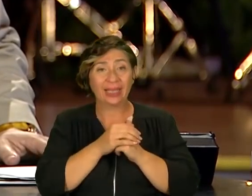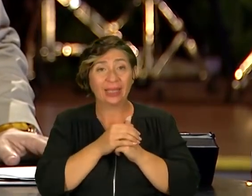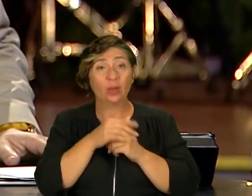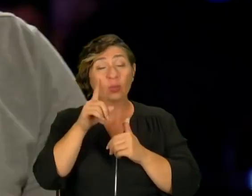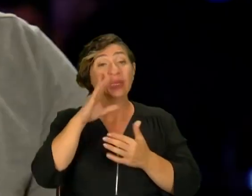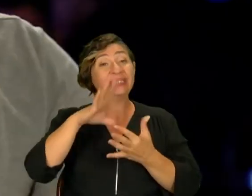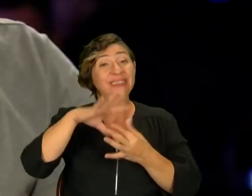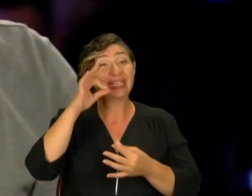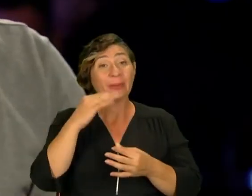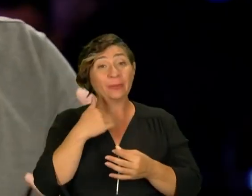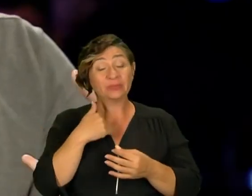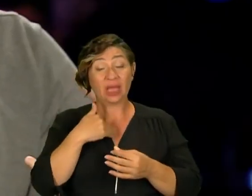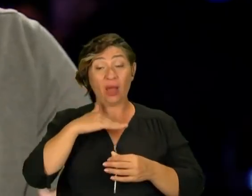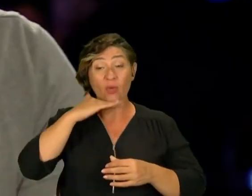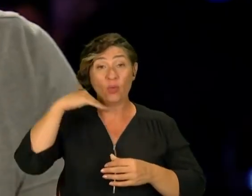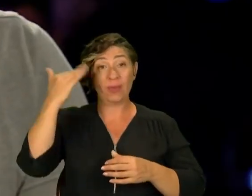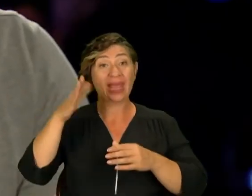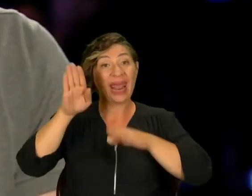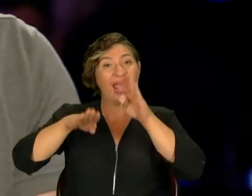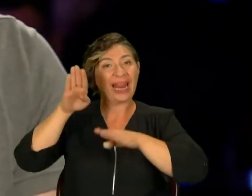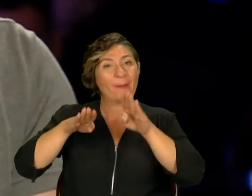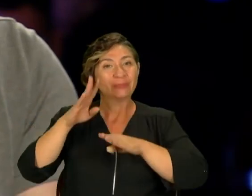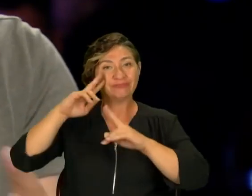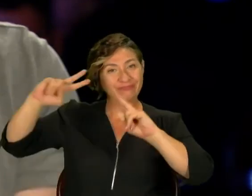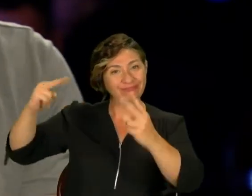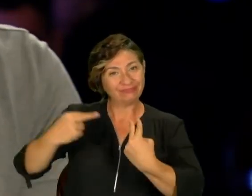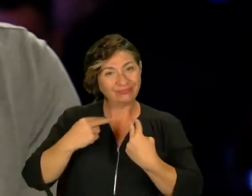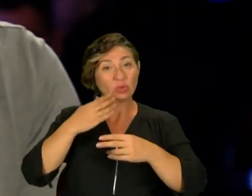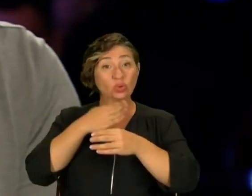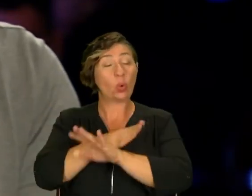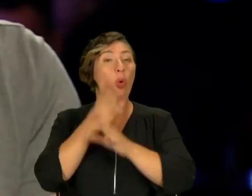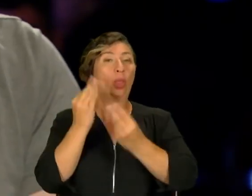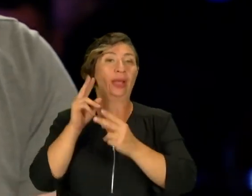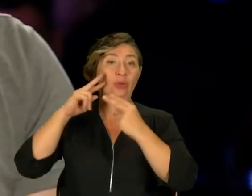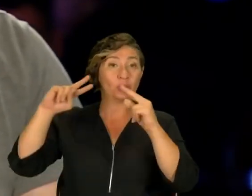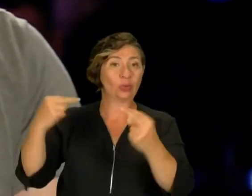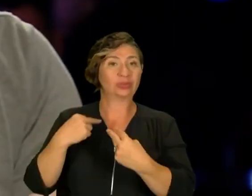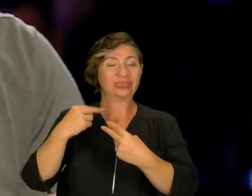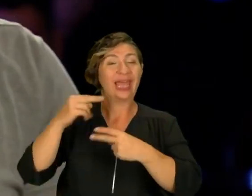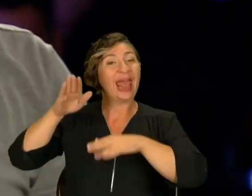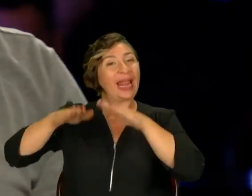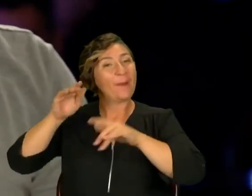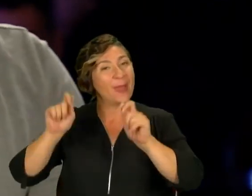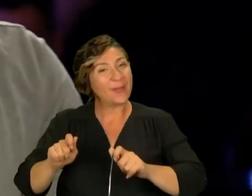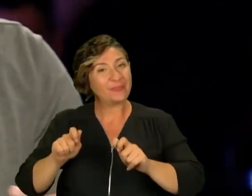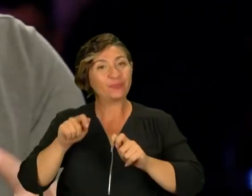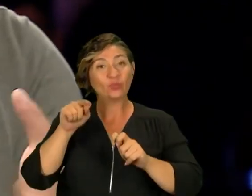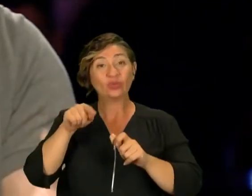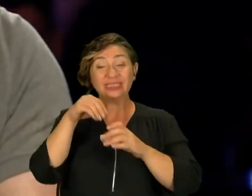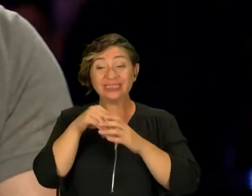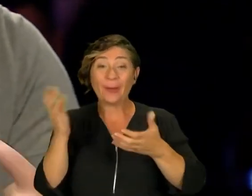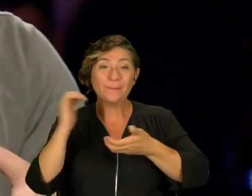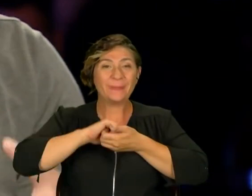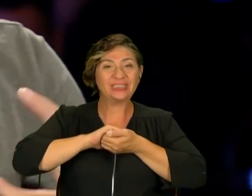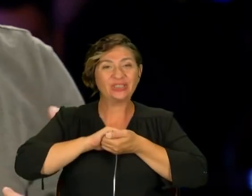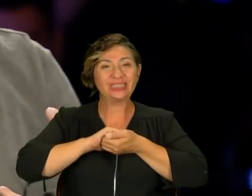Bu insanları biz yurt dışına tanıtalım. Gerçek anlamda doğru bir şekilde tanıtalım. Ne kadar güçlü ve işin içinde de